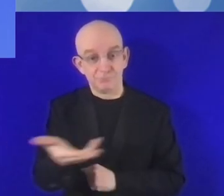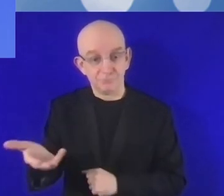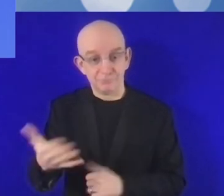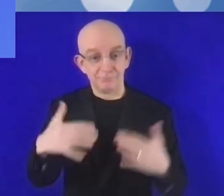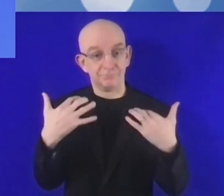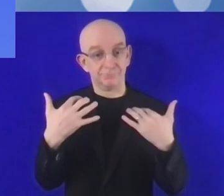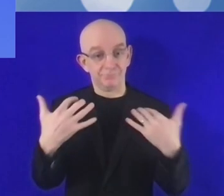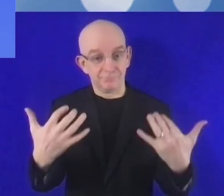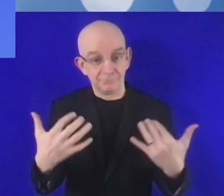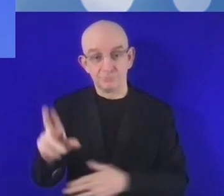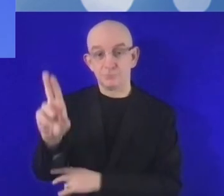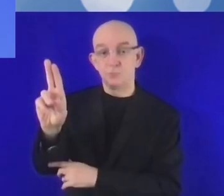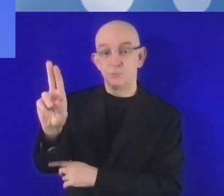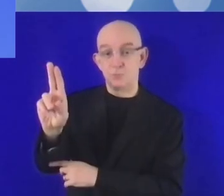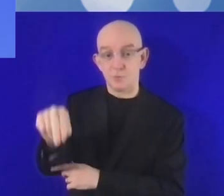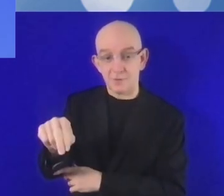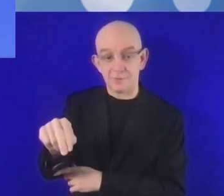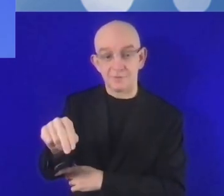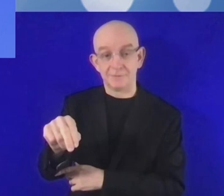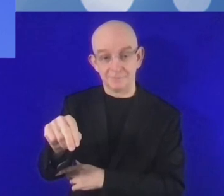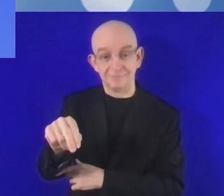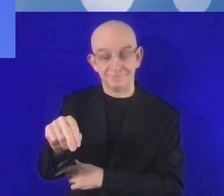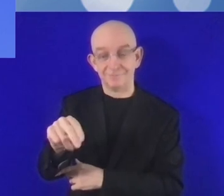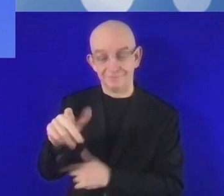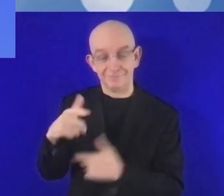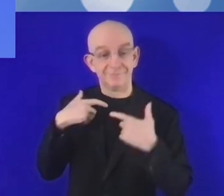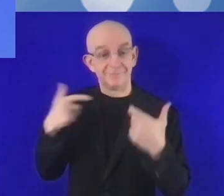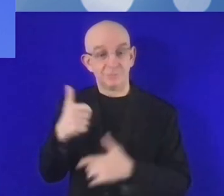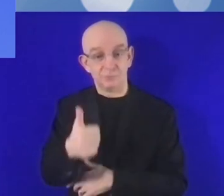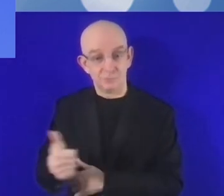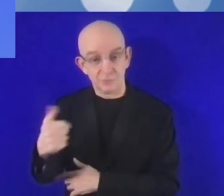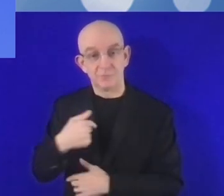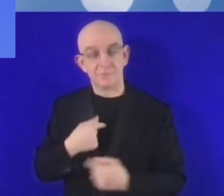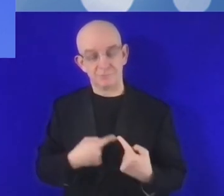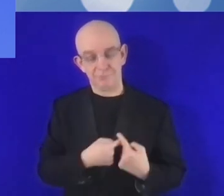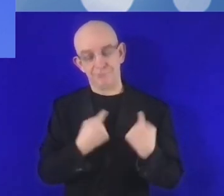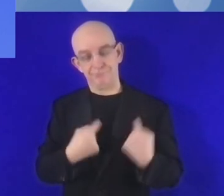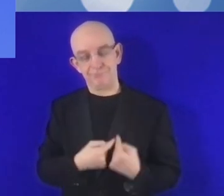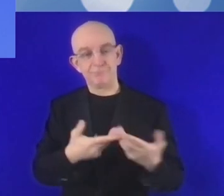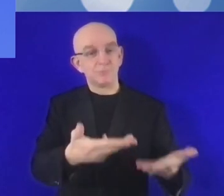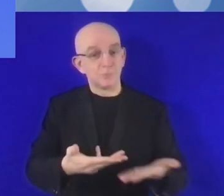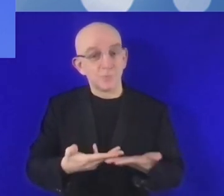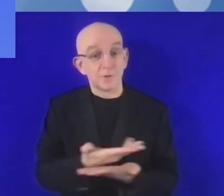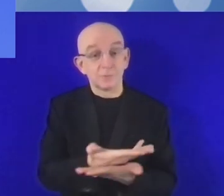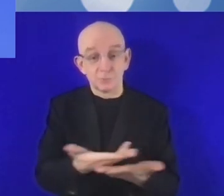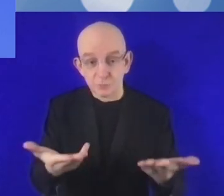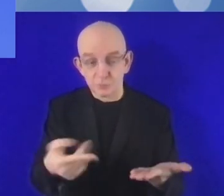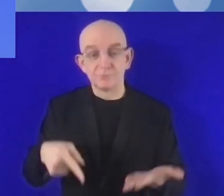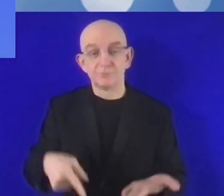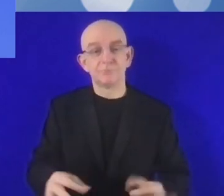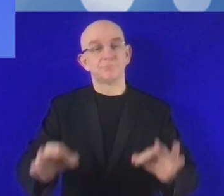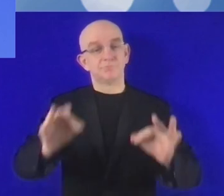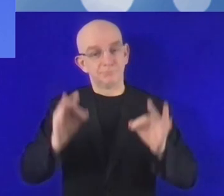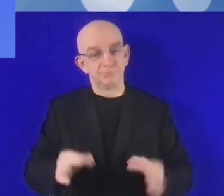от имени генерального секретаря ООН Антонио Гутерреша я